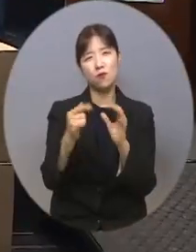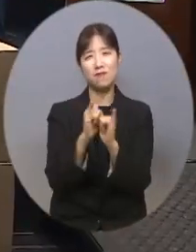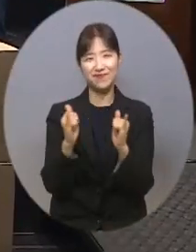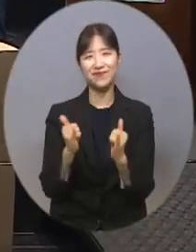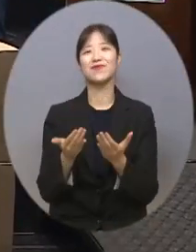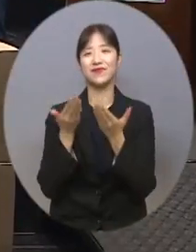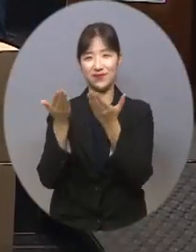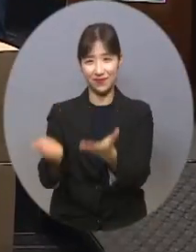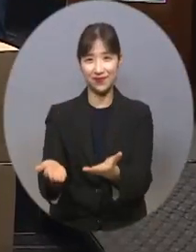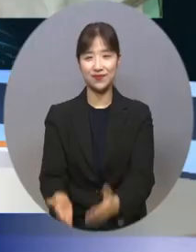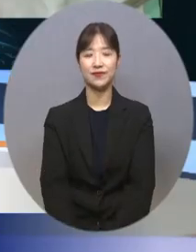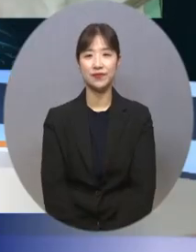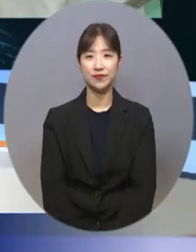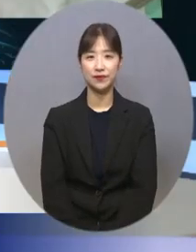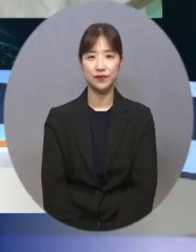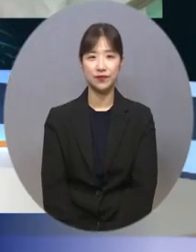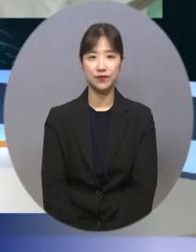예정입니다.